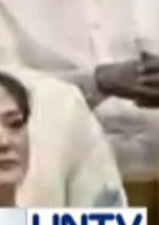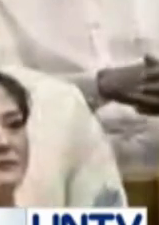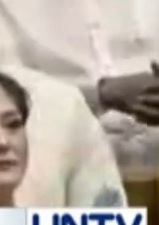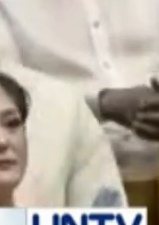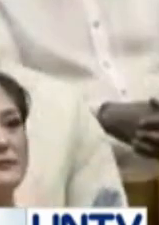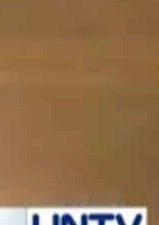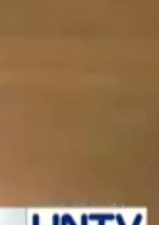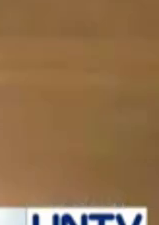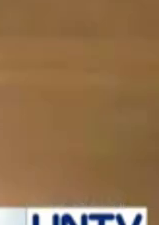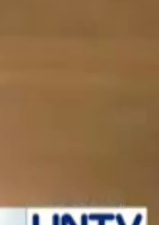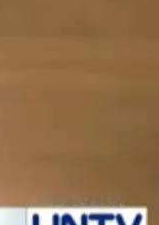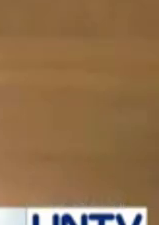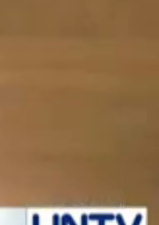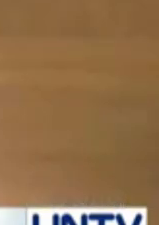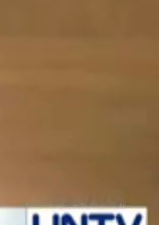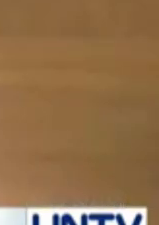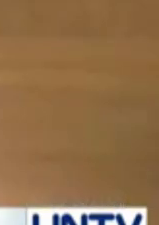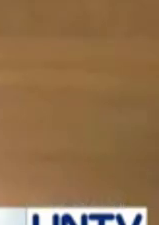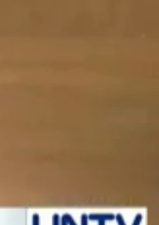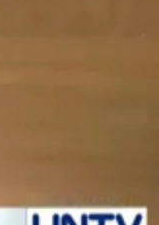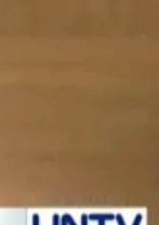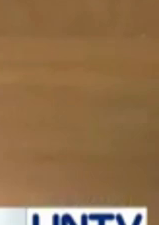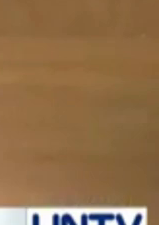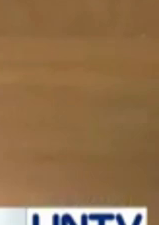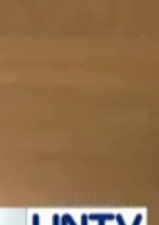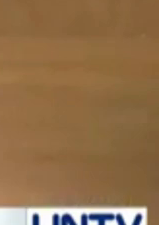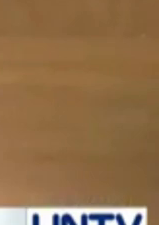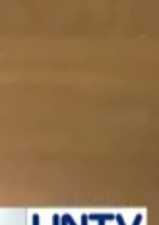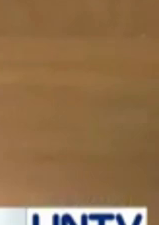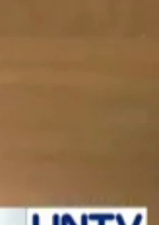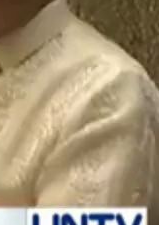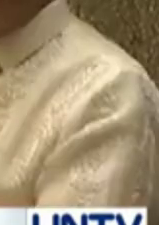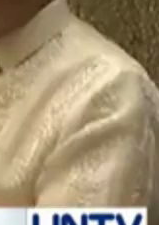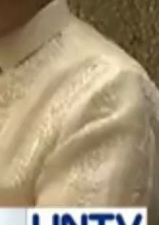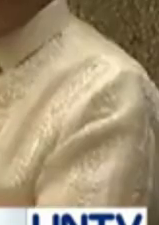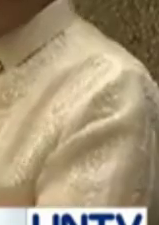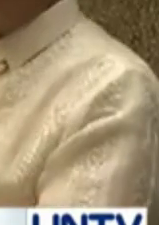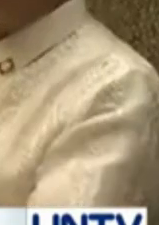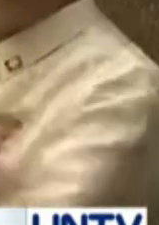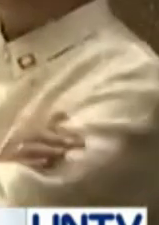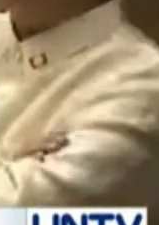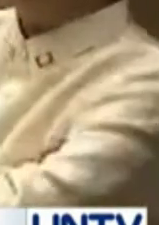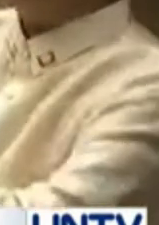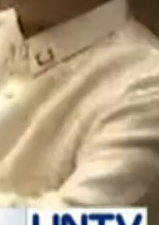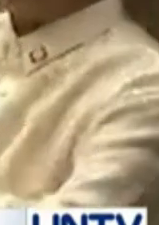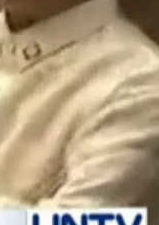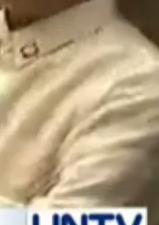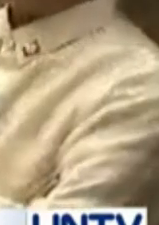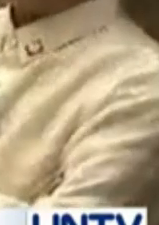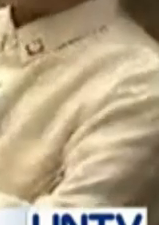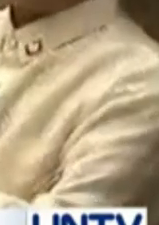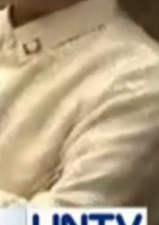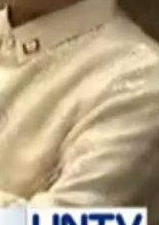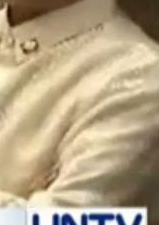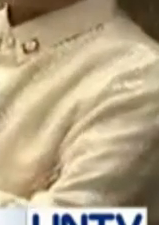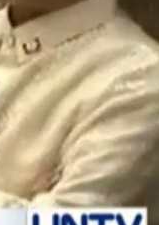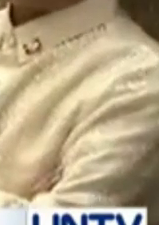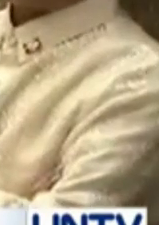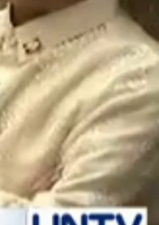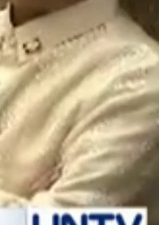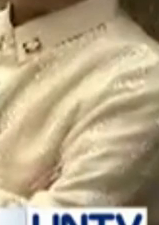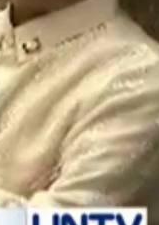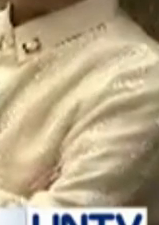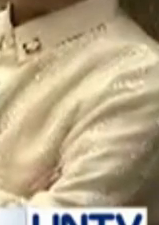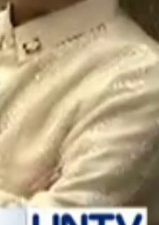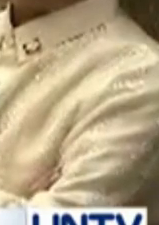Ipinagbubuklod natin ang mga magsasaka sa pamamagitan ng farm and fisheries clustering at mga livestock multiplier